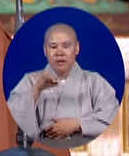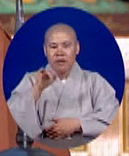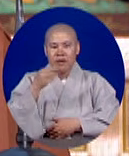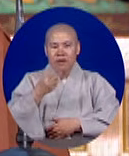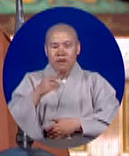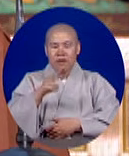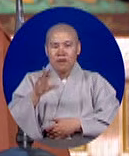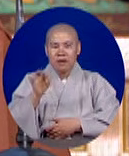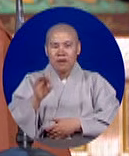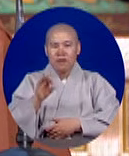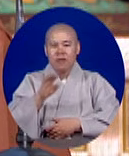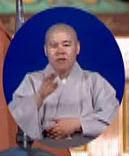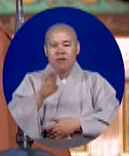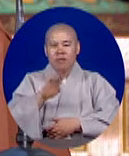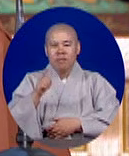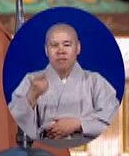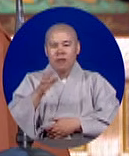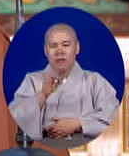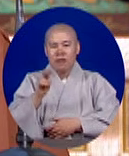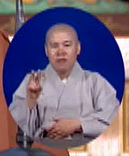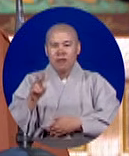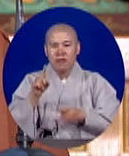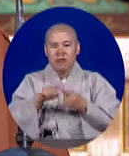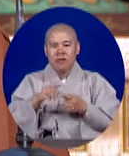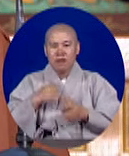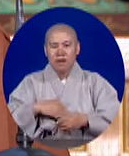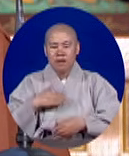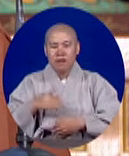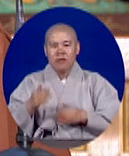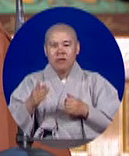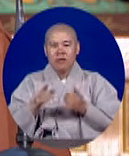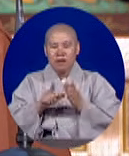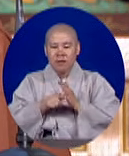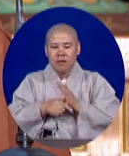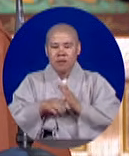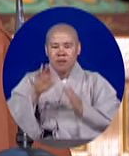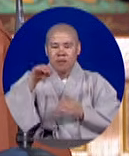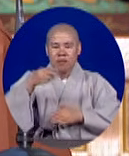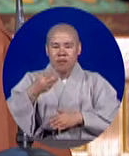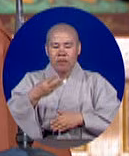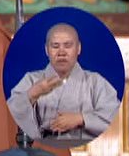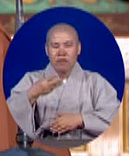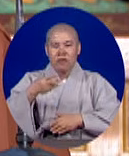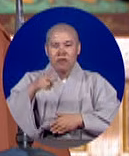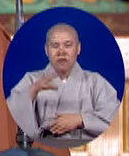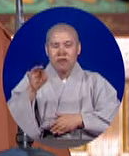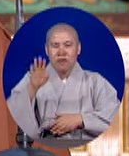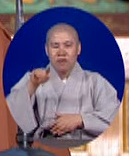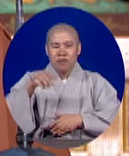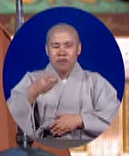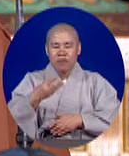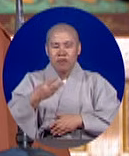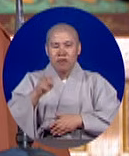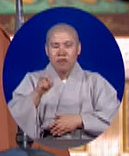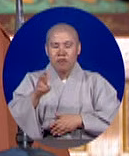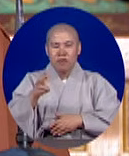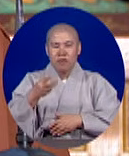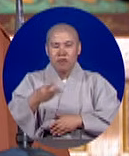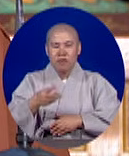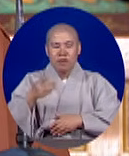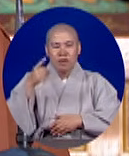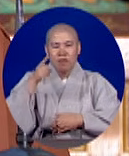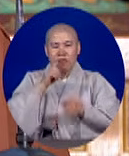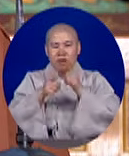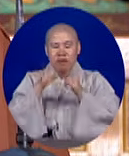실상반야에 들어갔을 때 그게 불생불멸이지 말과 생각으로 하면 생각이 하나